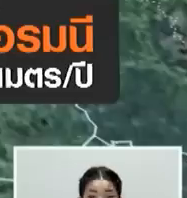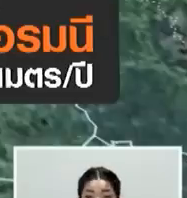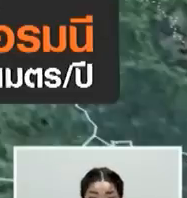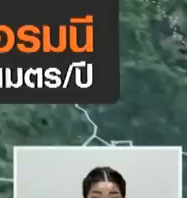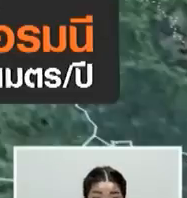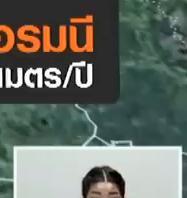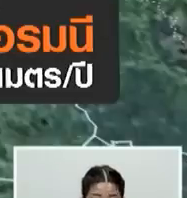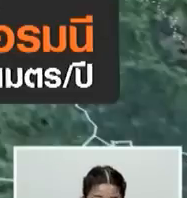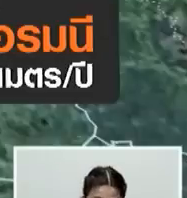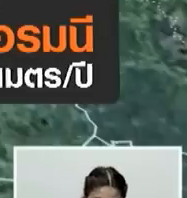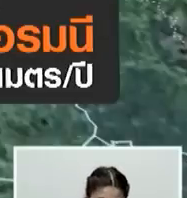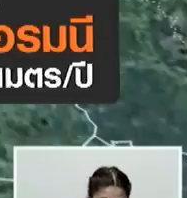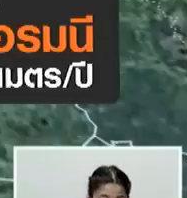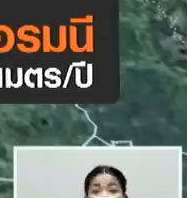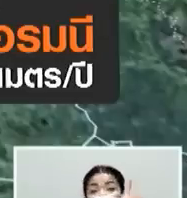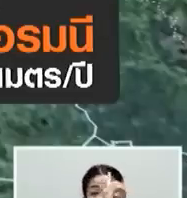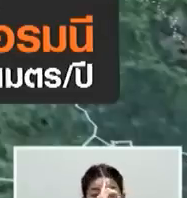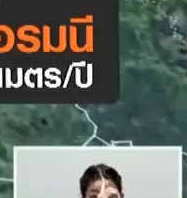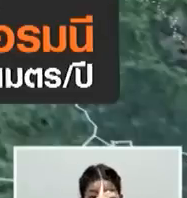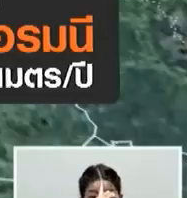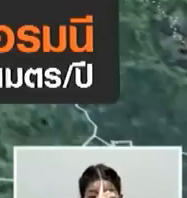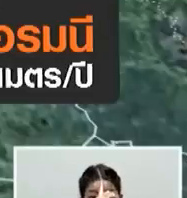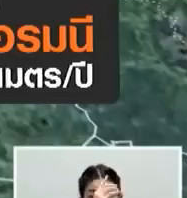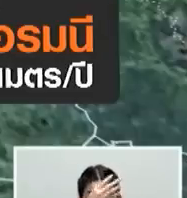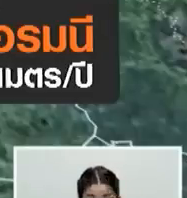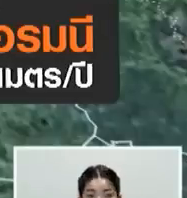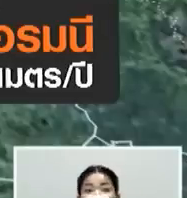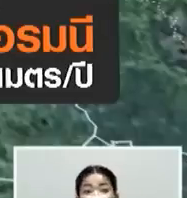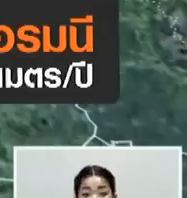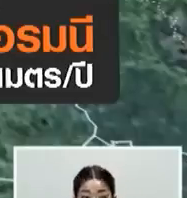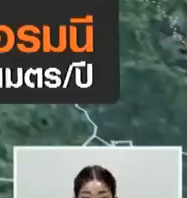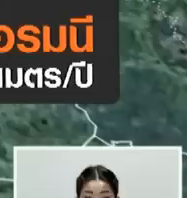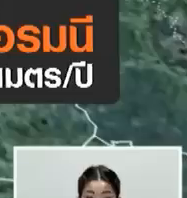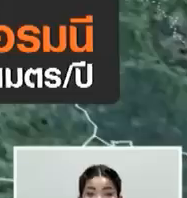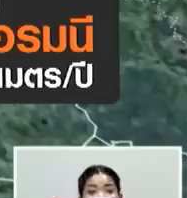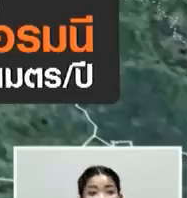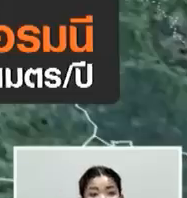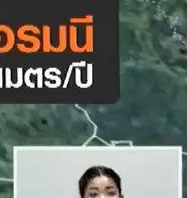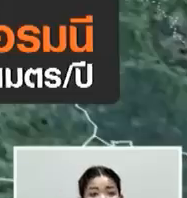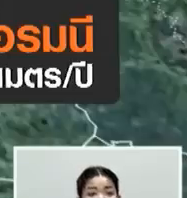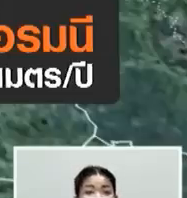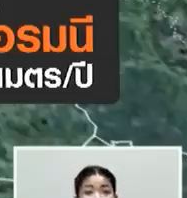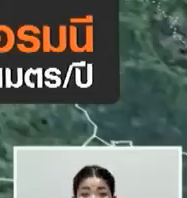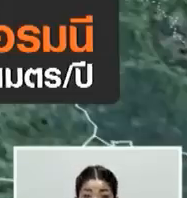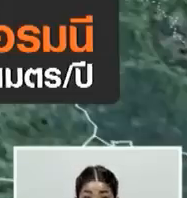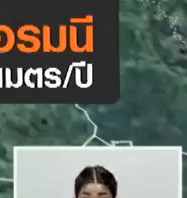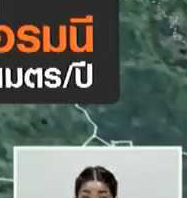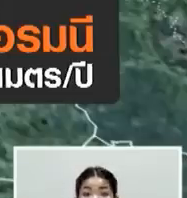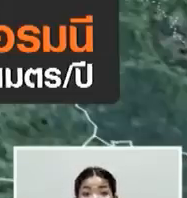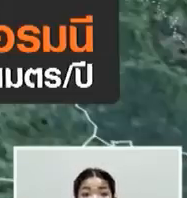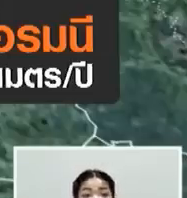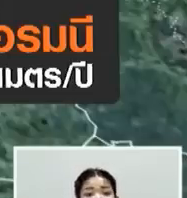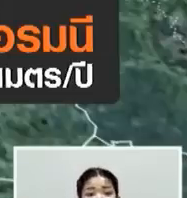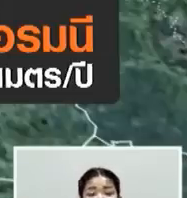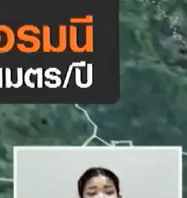ไปถึงเมืองกริฟวาลของเยอรมนีจากนั้นก็จะได้กระจายก๊าซต่อไปยังประเทศยุโรปตะวันตกอื่นๆจะช่วยเพิ่มปริม